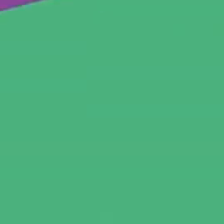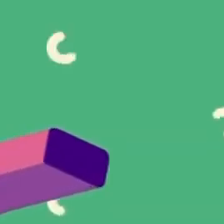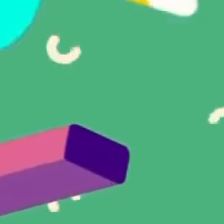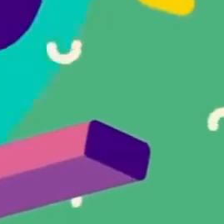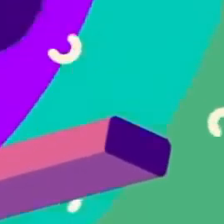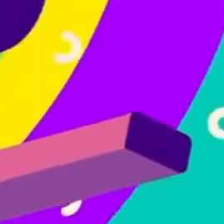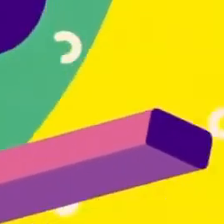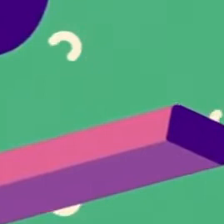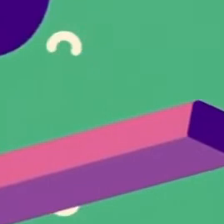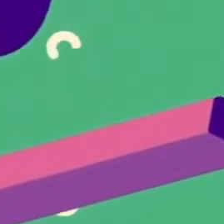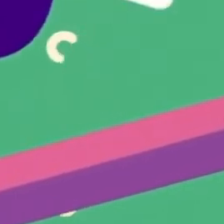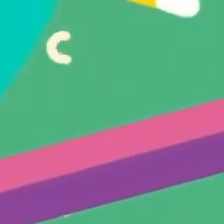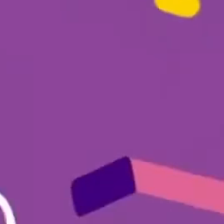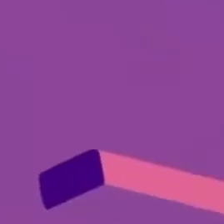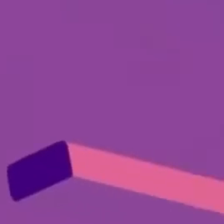kya